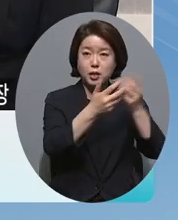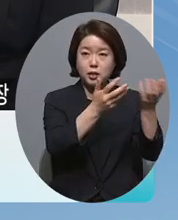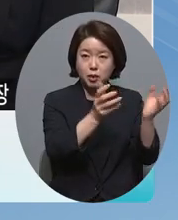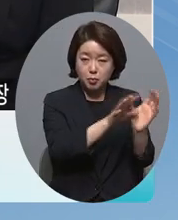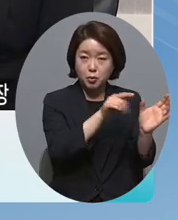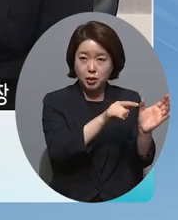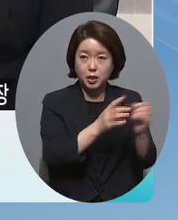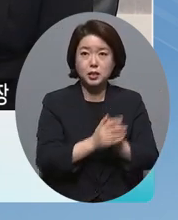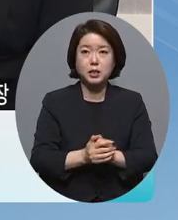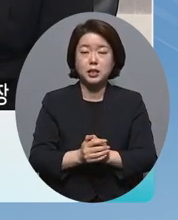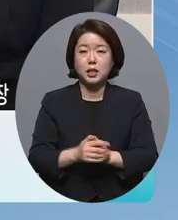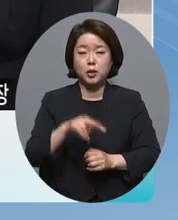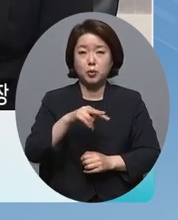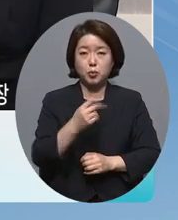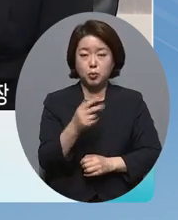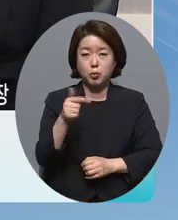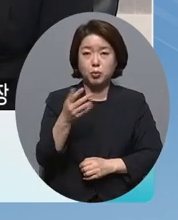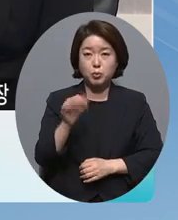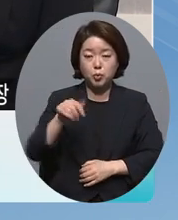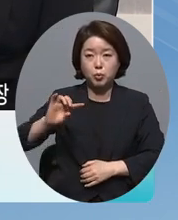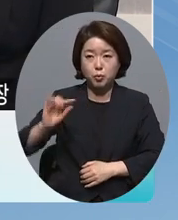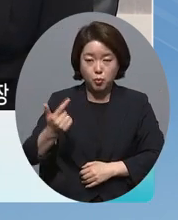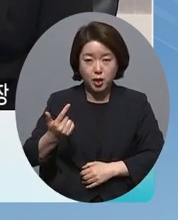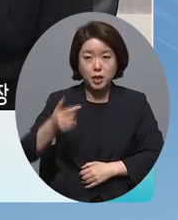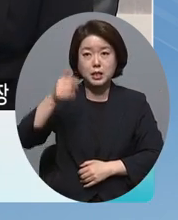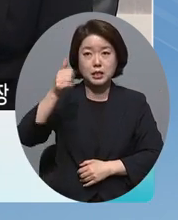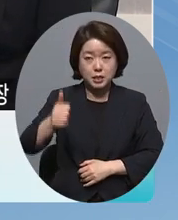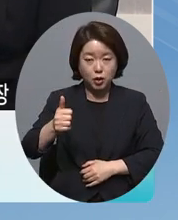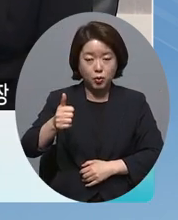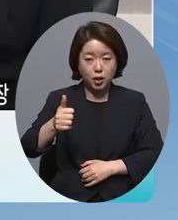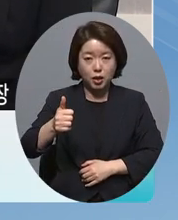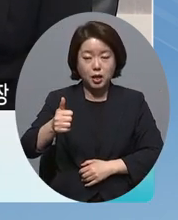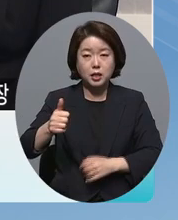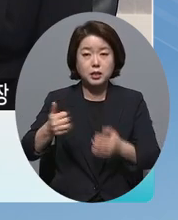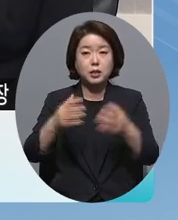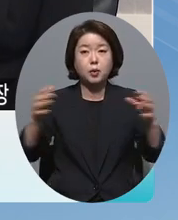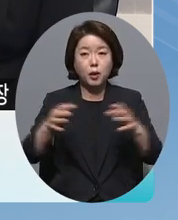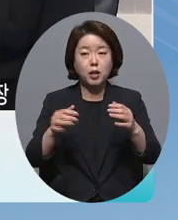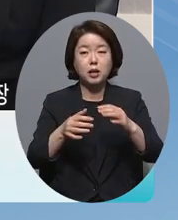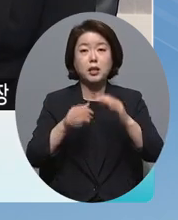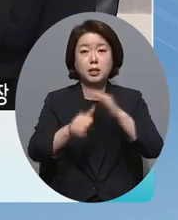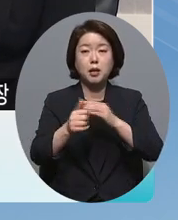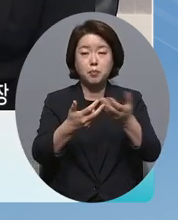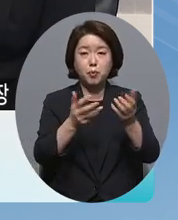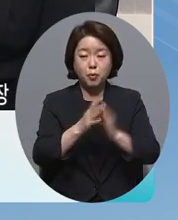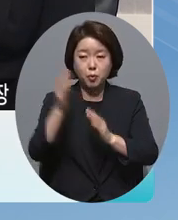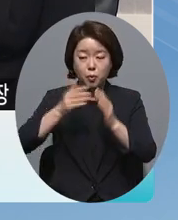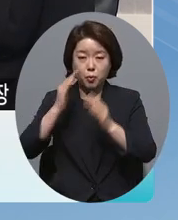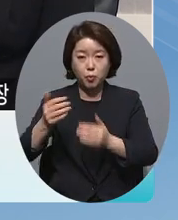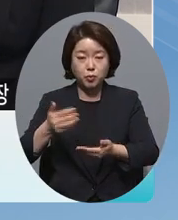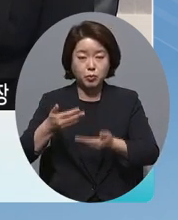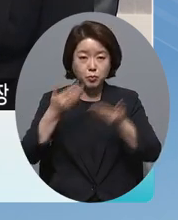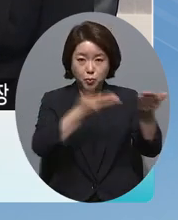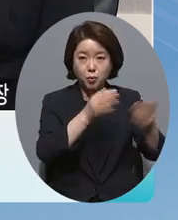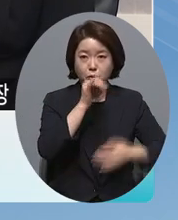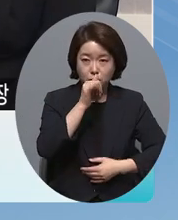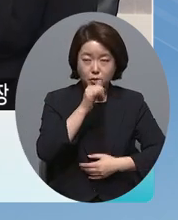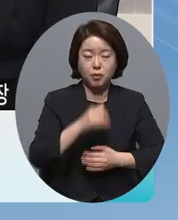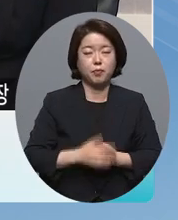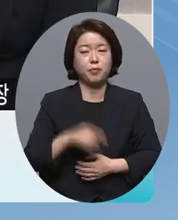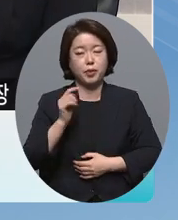하는게 결국 도종환 장관과의 대표단을 공시 초청하는 공문을 보냈던 거고